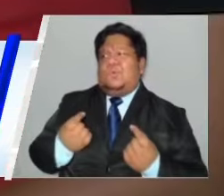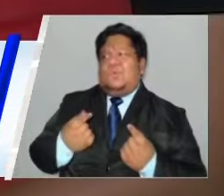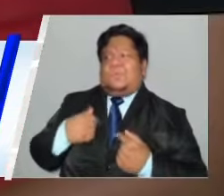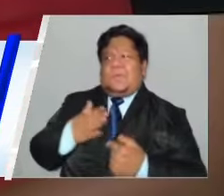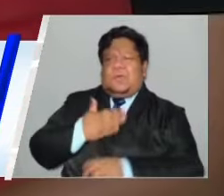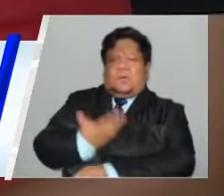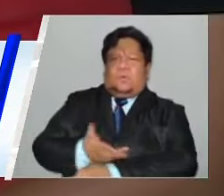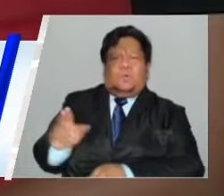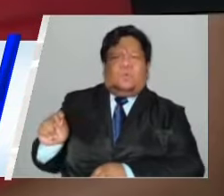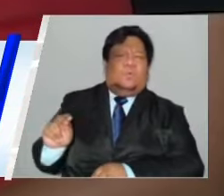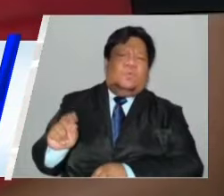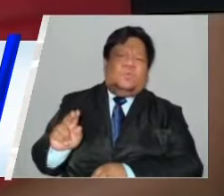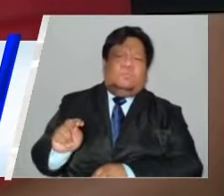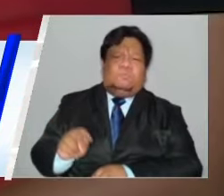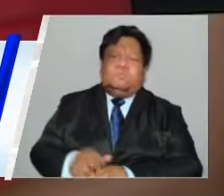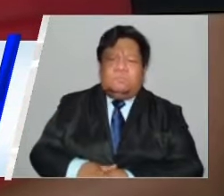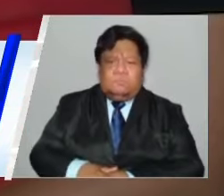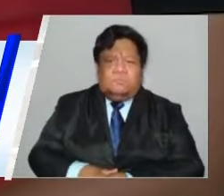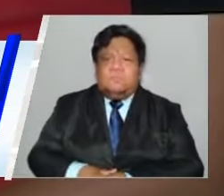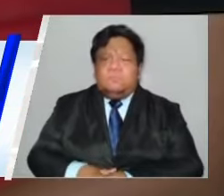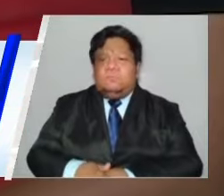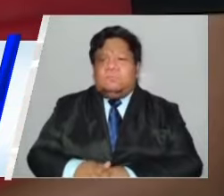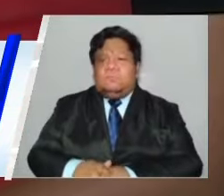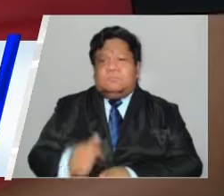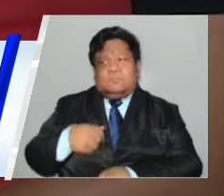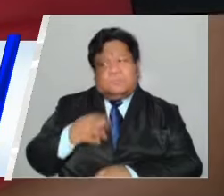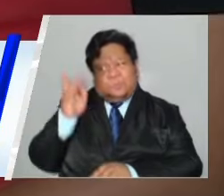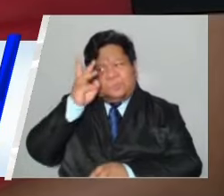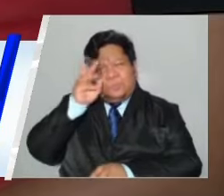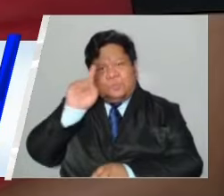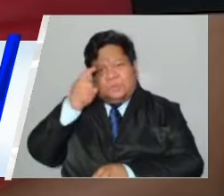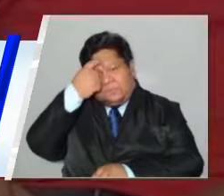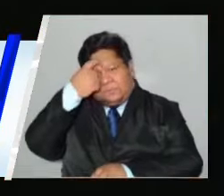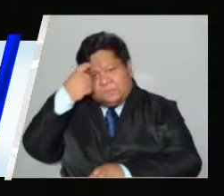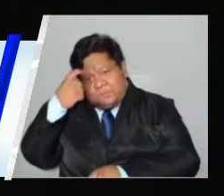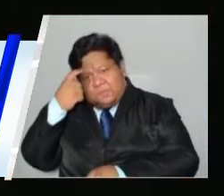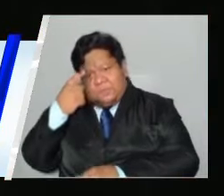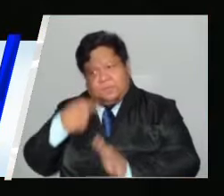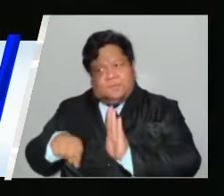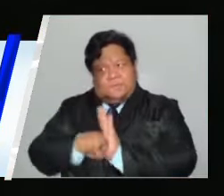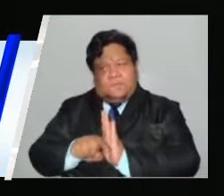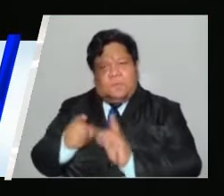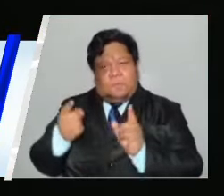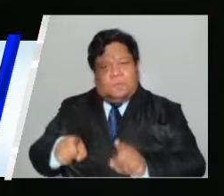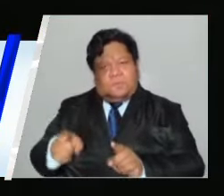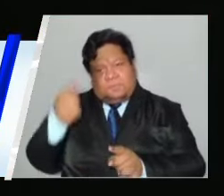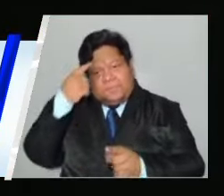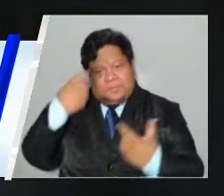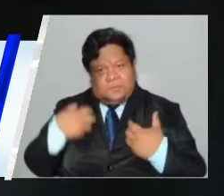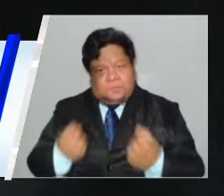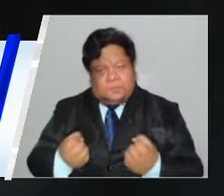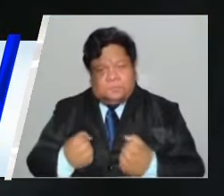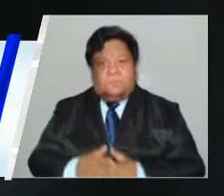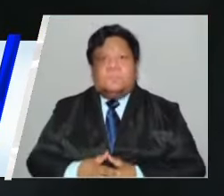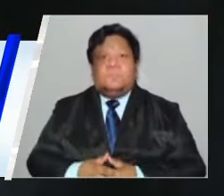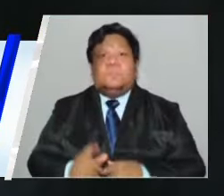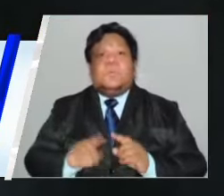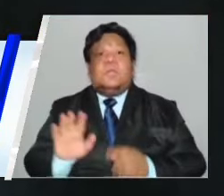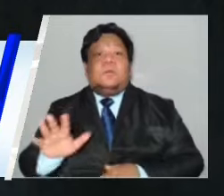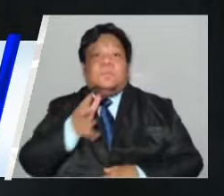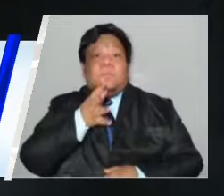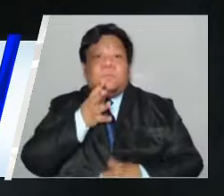dito yung trauma tsaka yung negative effects sa mental health ng bata. Pero ayon sa ina ng biktima, 2022